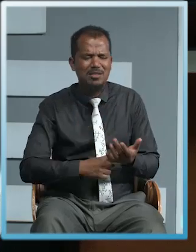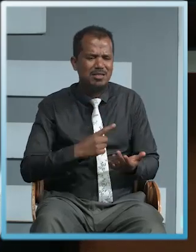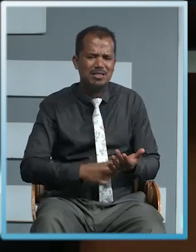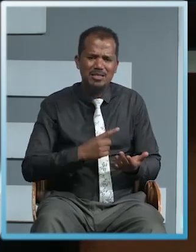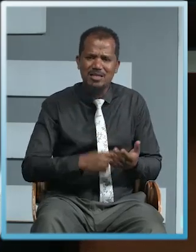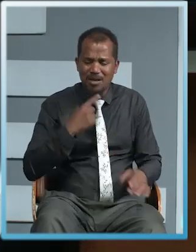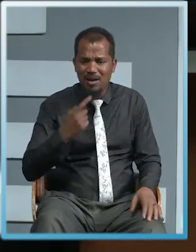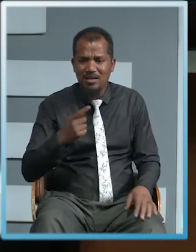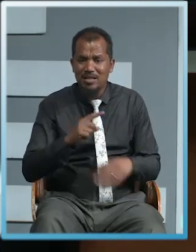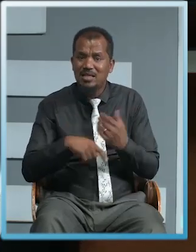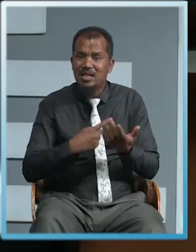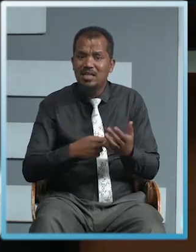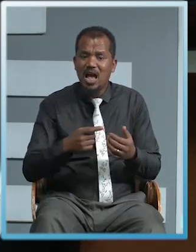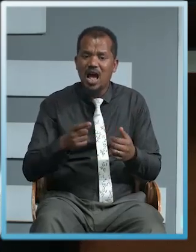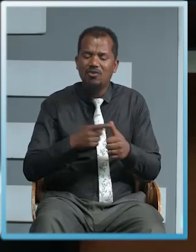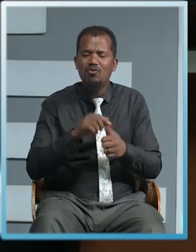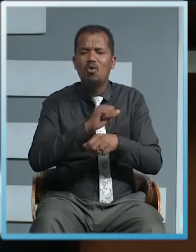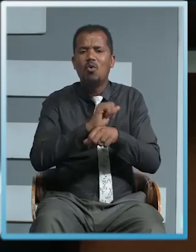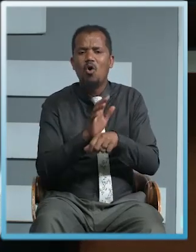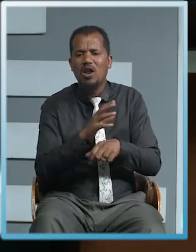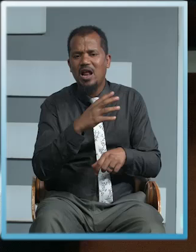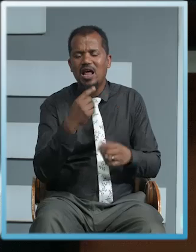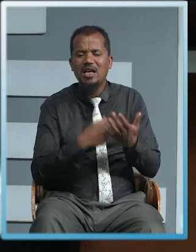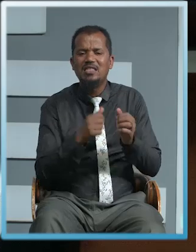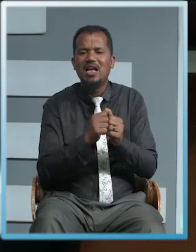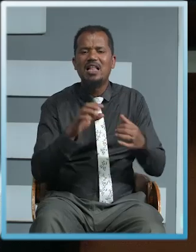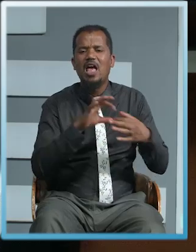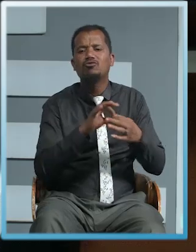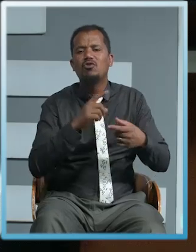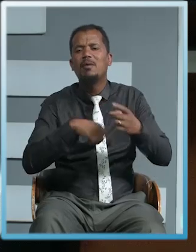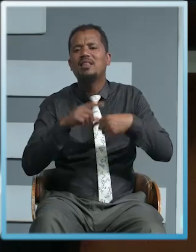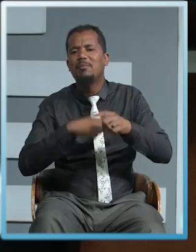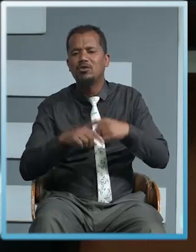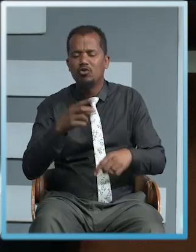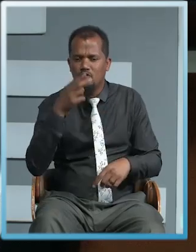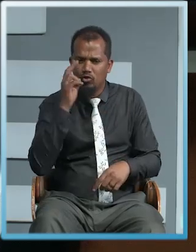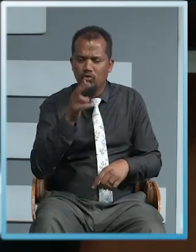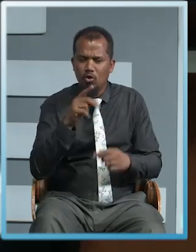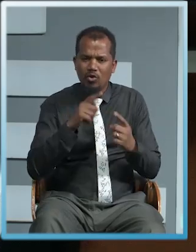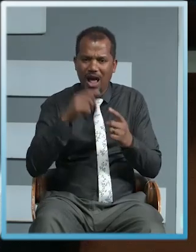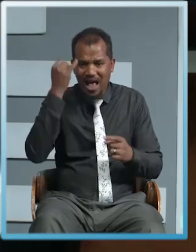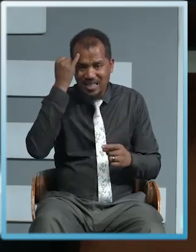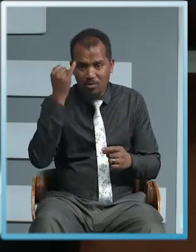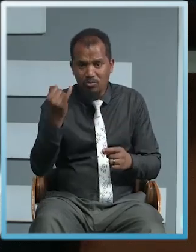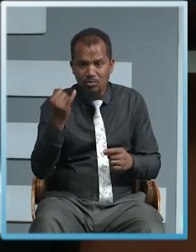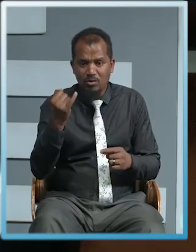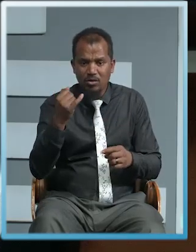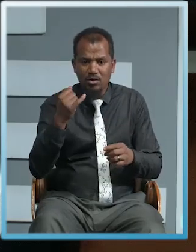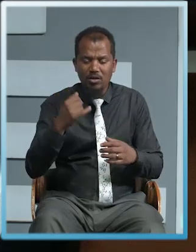የማረግ ምናምንና ስለዚህ አንዱ ኮሮናና ከዛ ጋር ተያይዞ የመጣብን ቶሎ ወደ ሐሳቡ